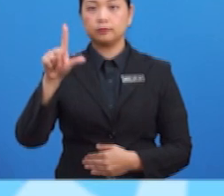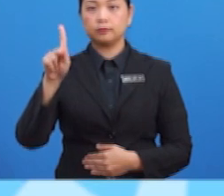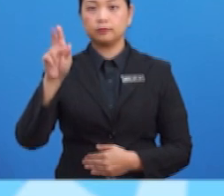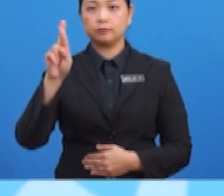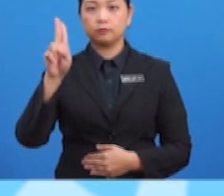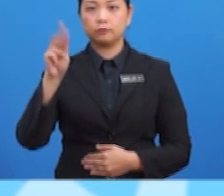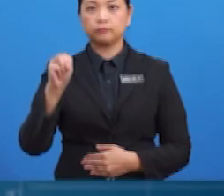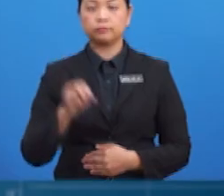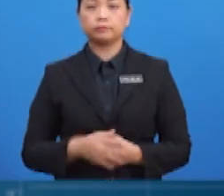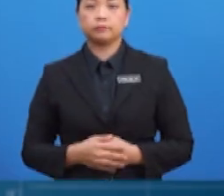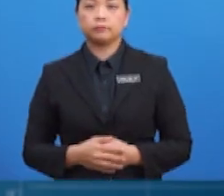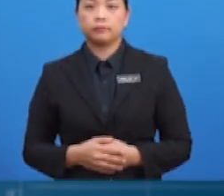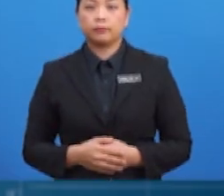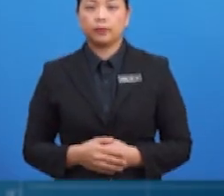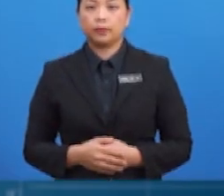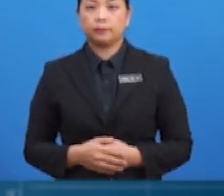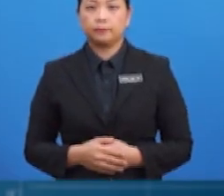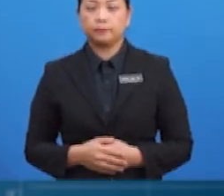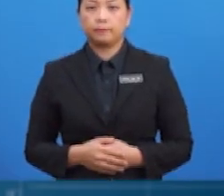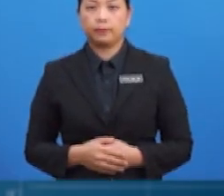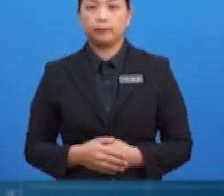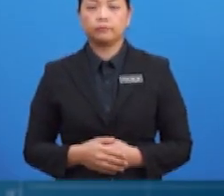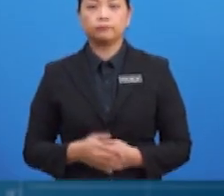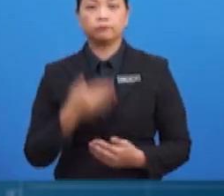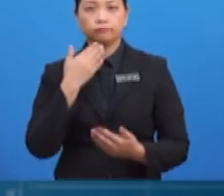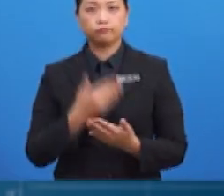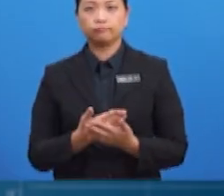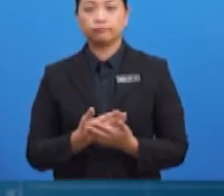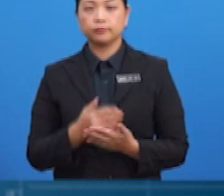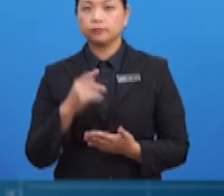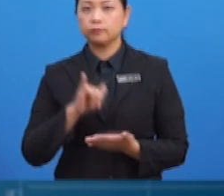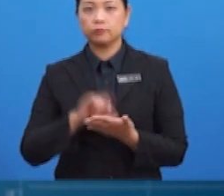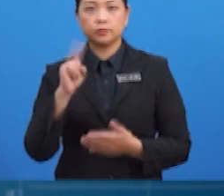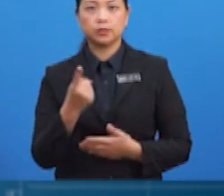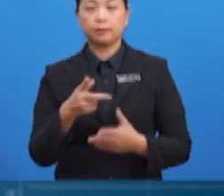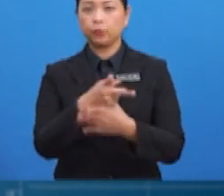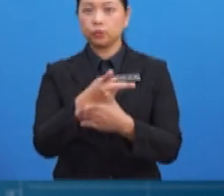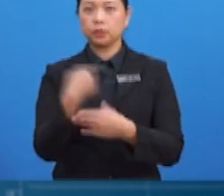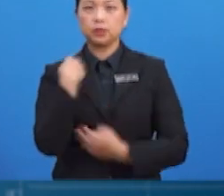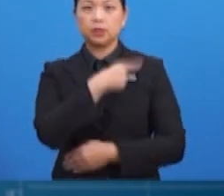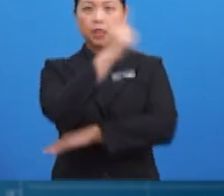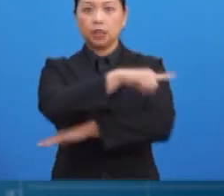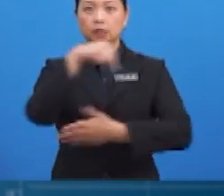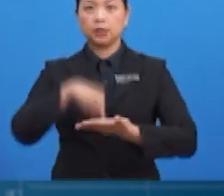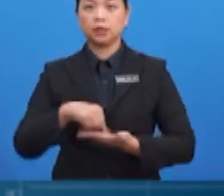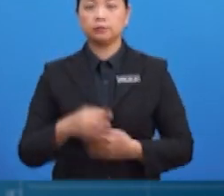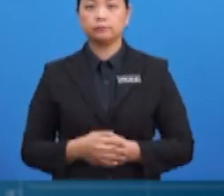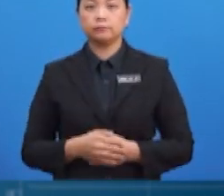fulcrum. Baiklah murid-murid, sekian sahaja perkongsian pembelajaran kita pada hari